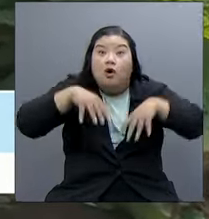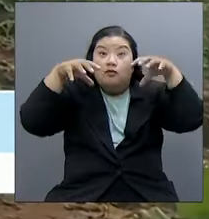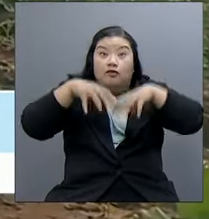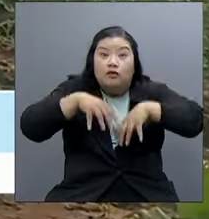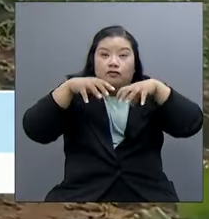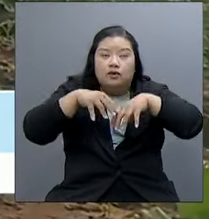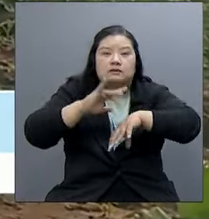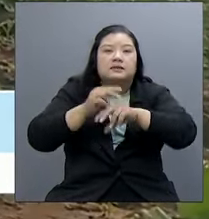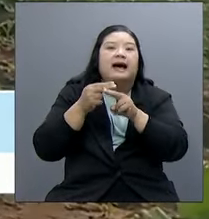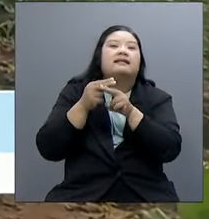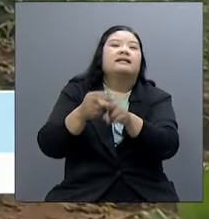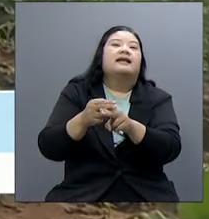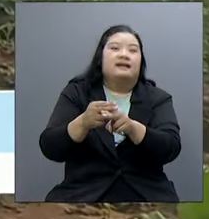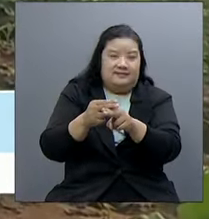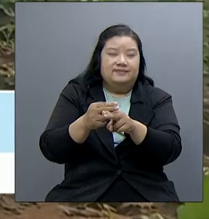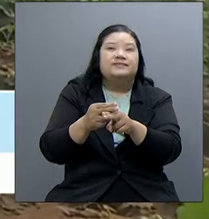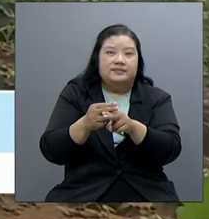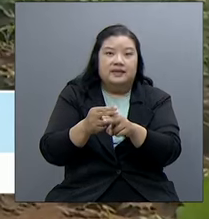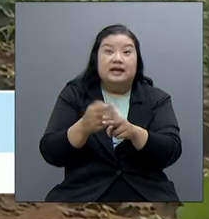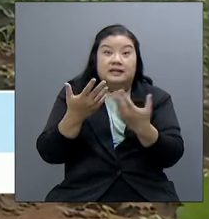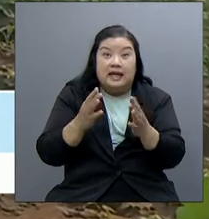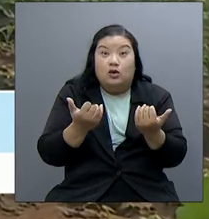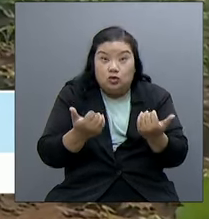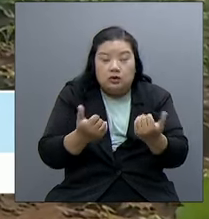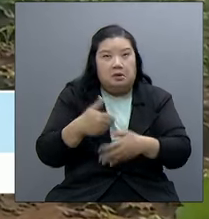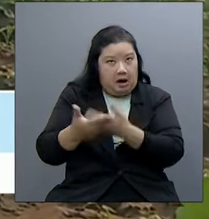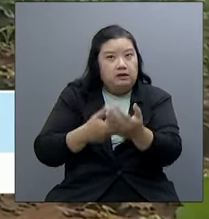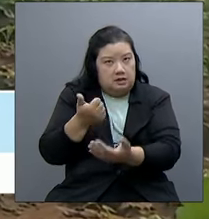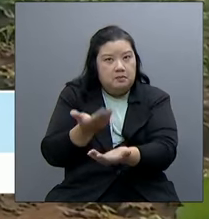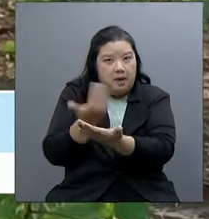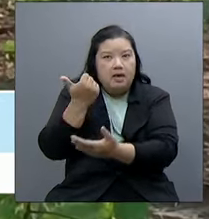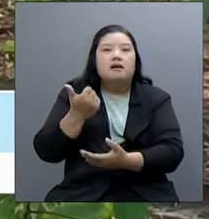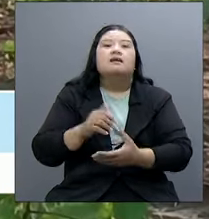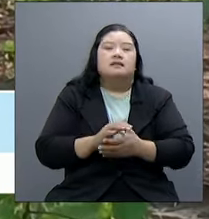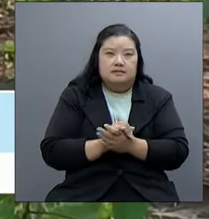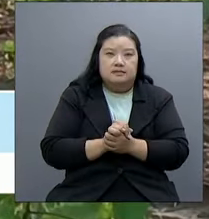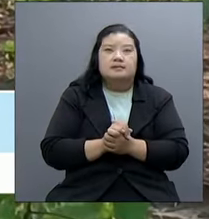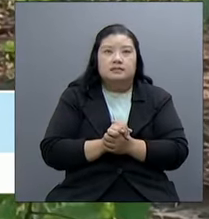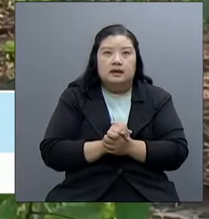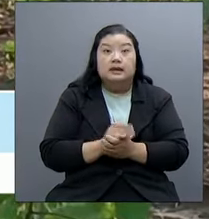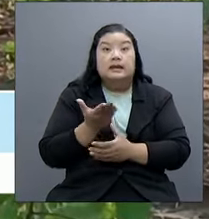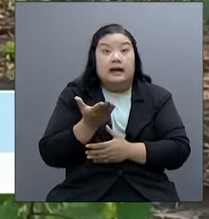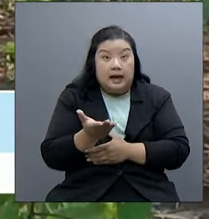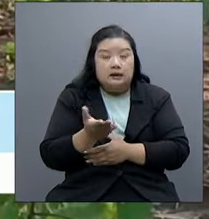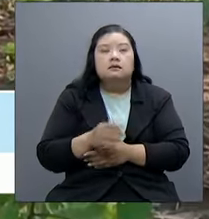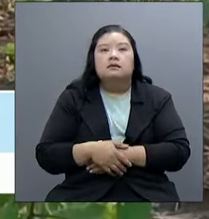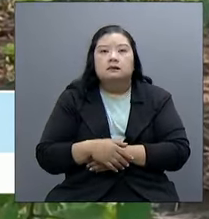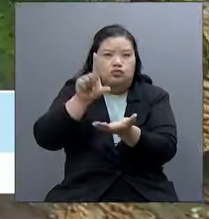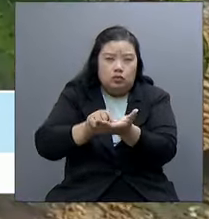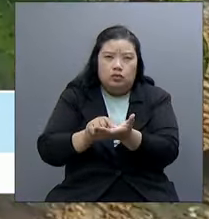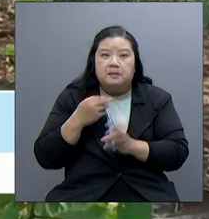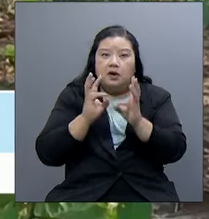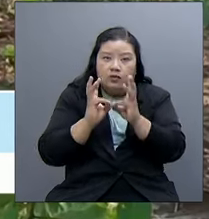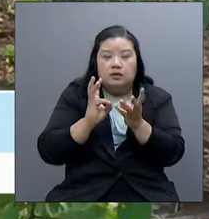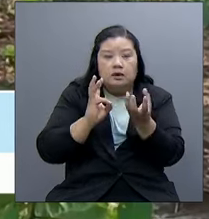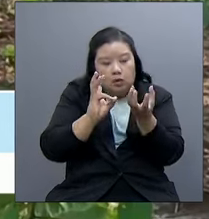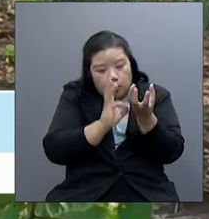aคอยทำให quotes shili to figureวมถึใช่วงนี้ขายไดรคาดีอด้วยนองจากนี้ต้นทุนในการปลก Agr Participคอนข้